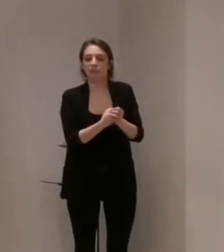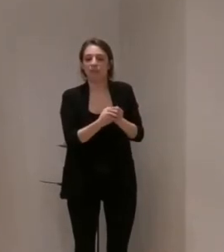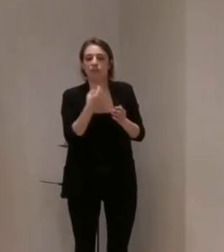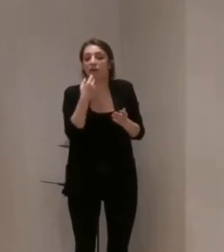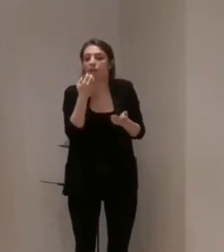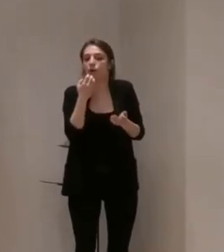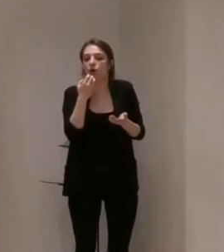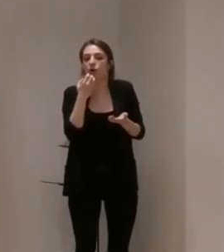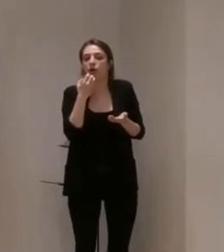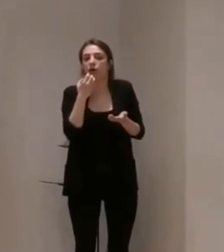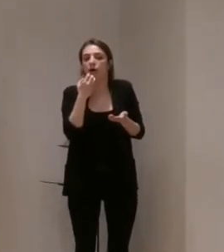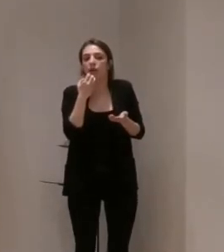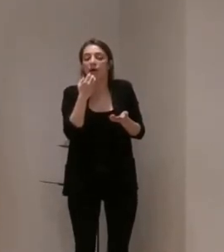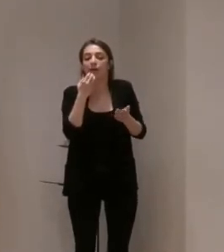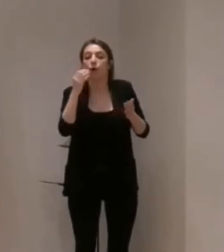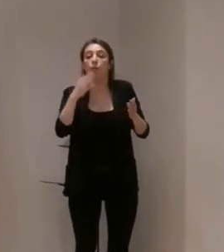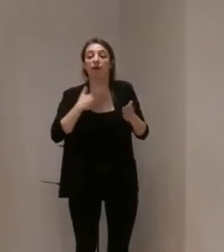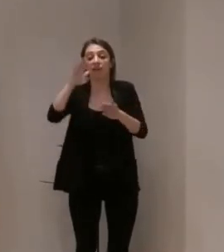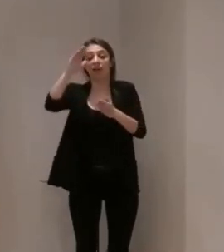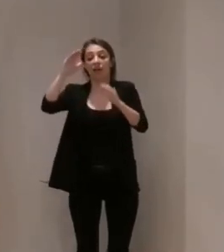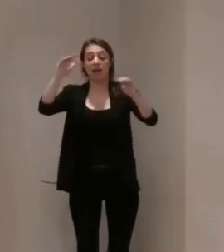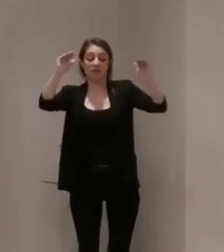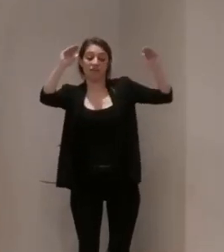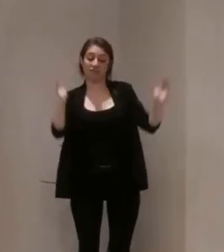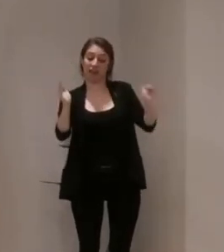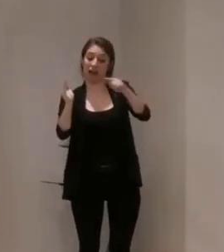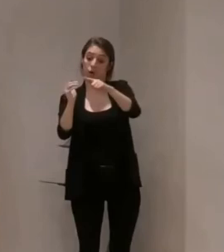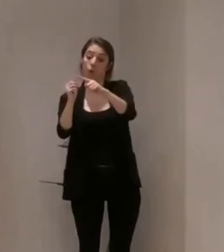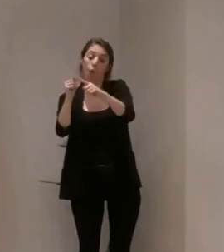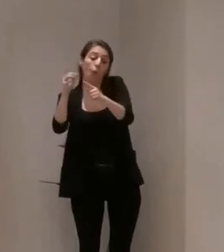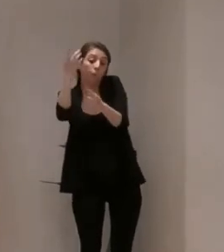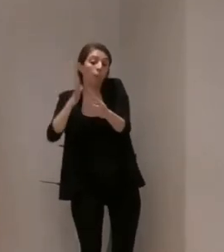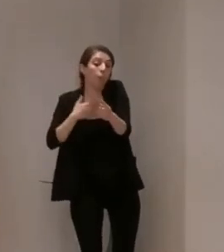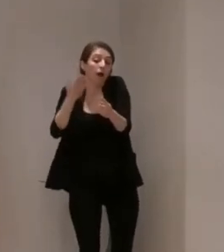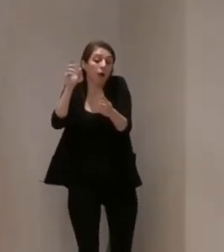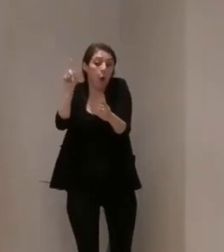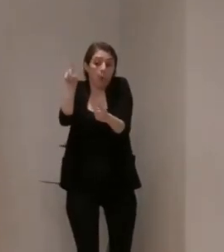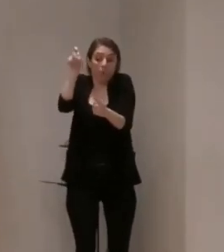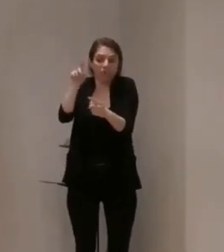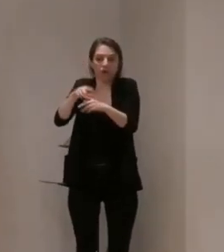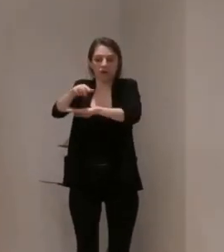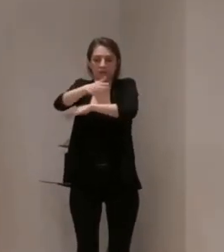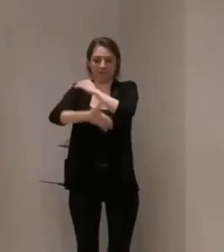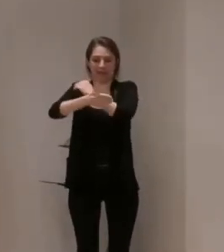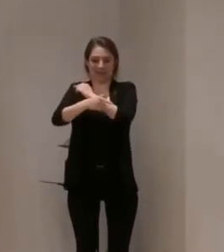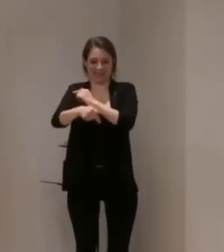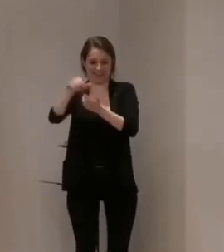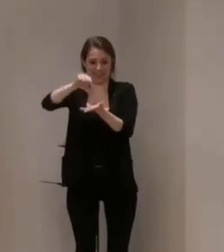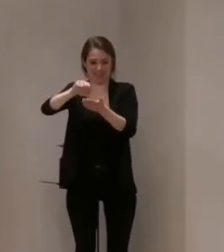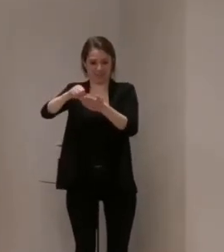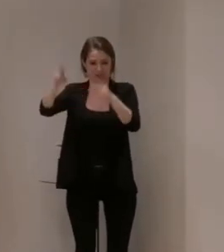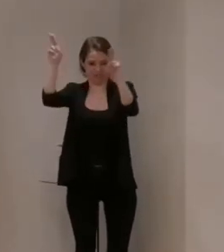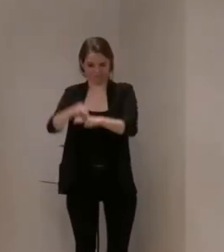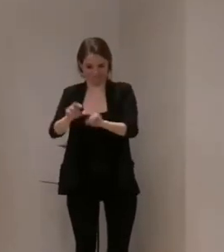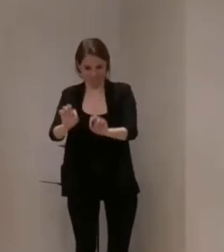tana. És un parèntesi com mil. Com? És a dir, canviar a Tribunal d'Ordre Público per Audiència Nacional no és fer un